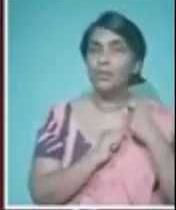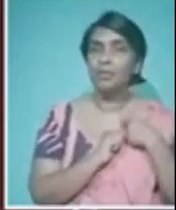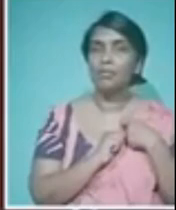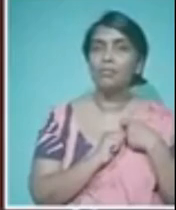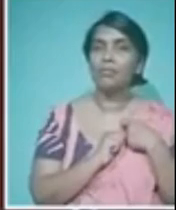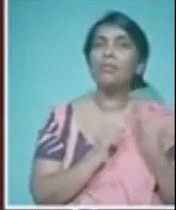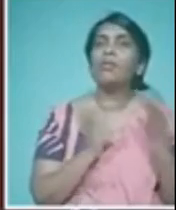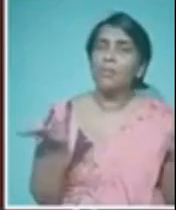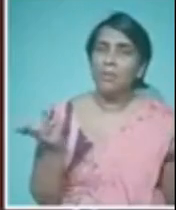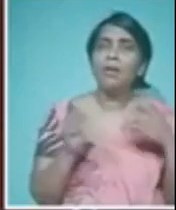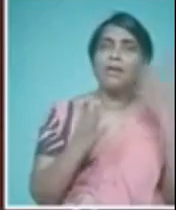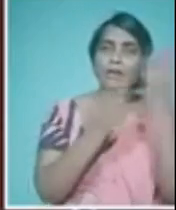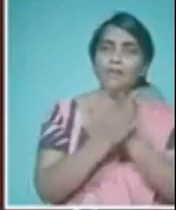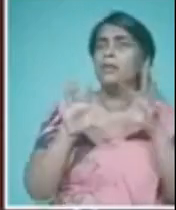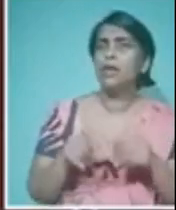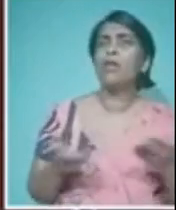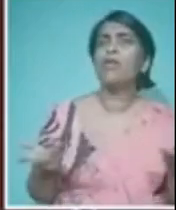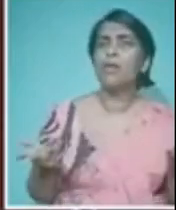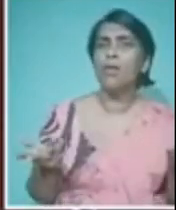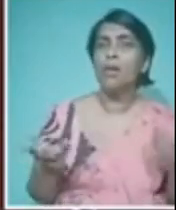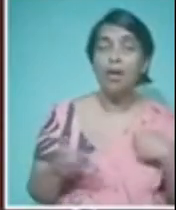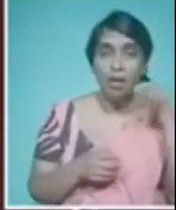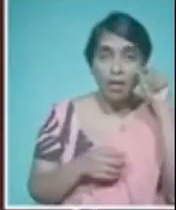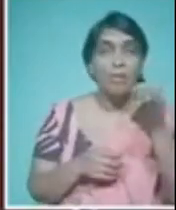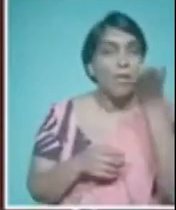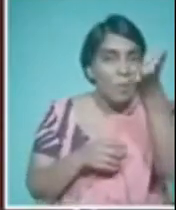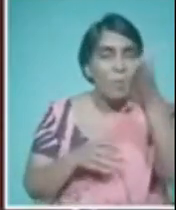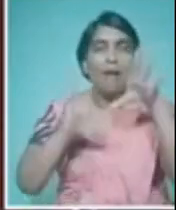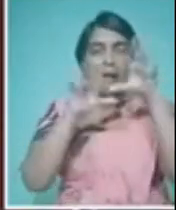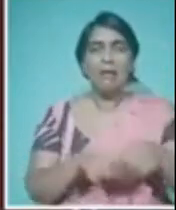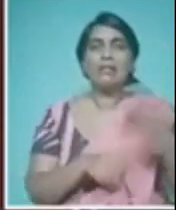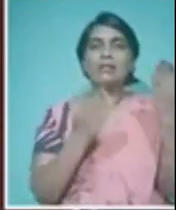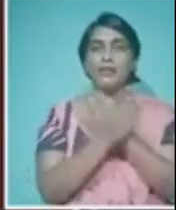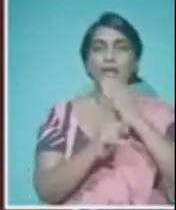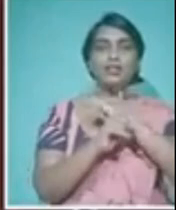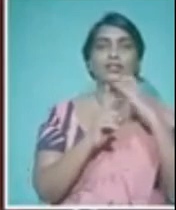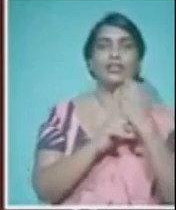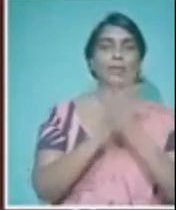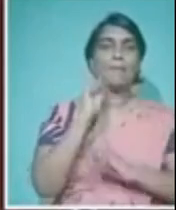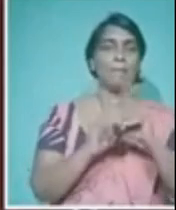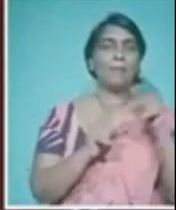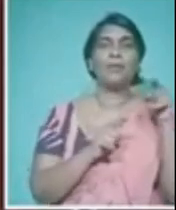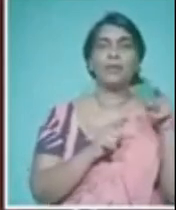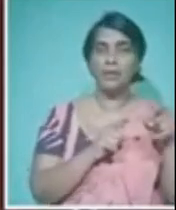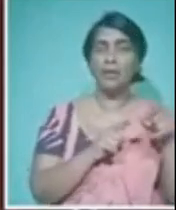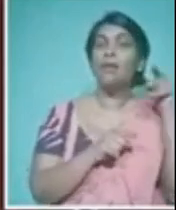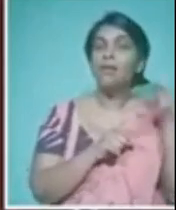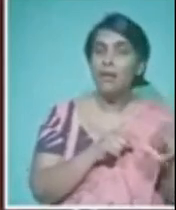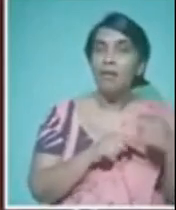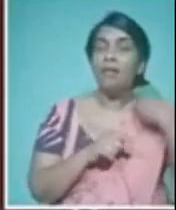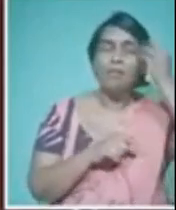කාටද උද්දික ඔය කර්මාන්තයේ තියෙන්නේ? මං කිව්වා ඔබතුමාට තියෙන්නේ සංස්කෘතික අමාත්‍යාංශය යටතේ.